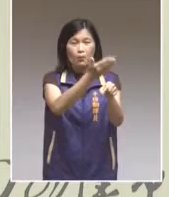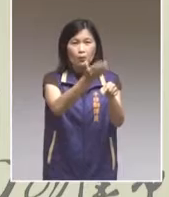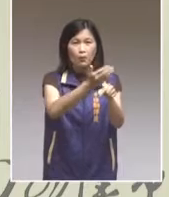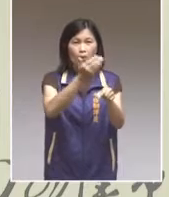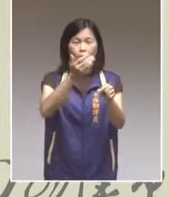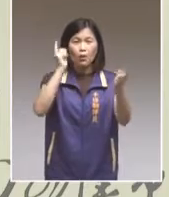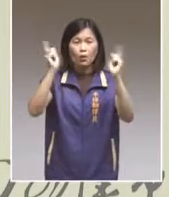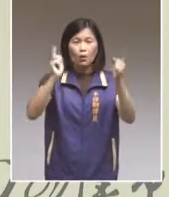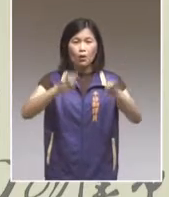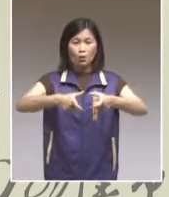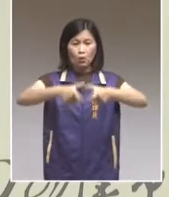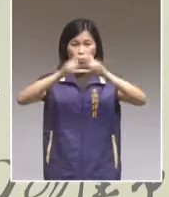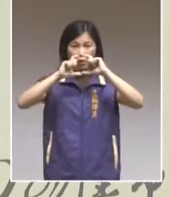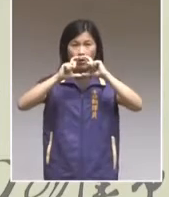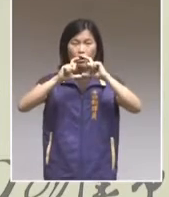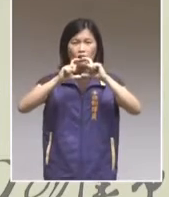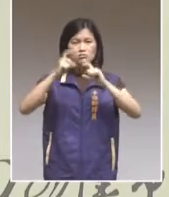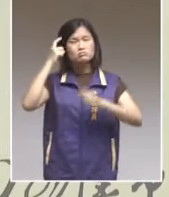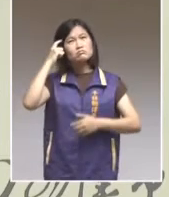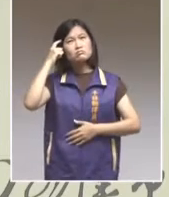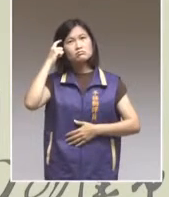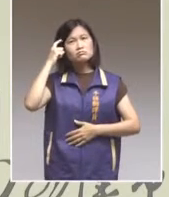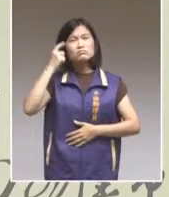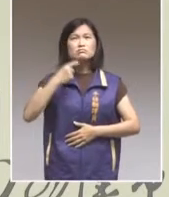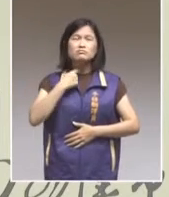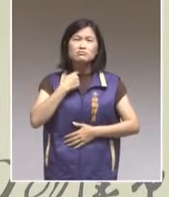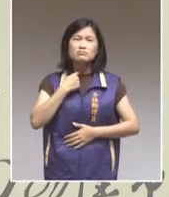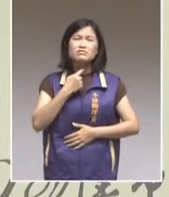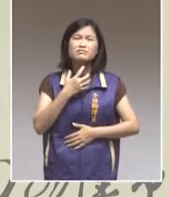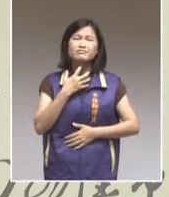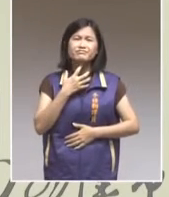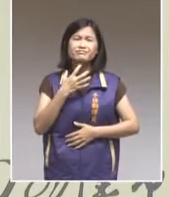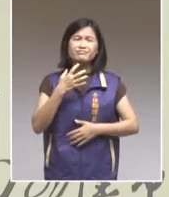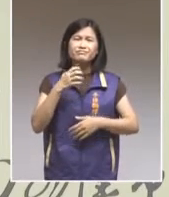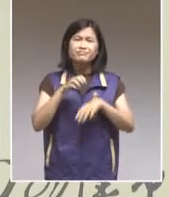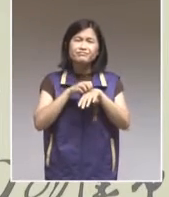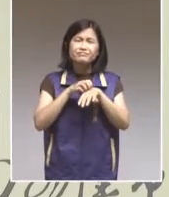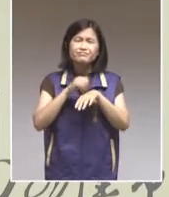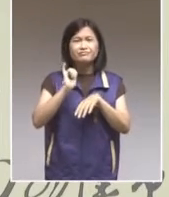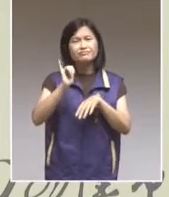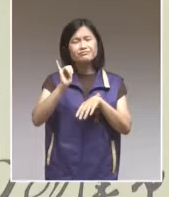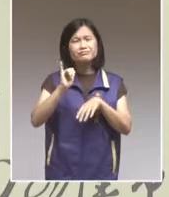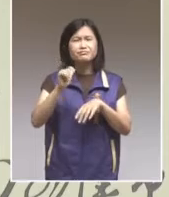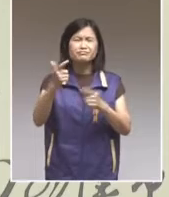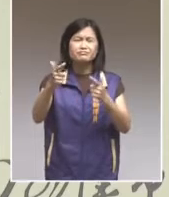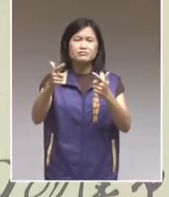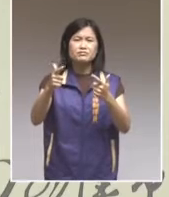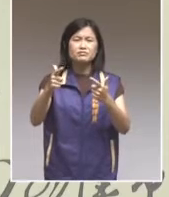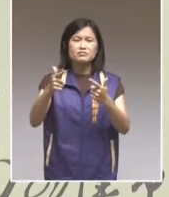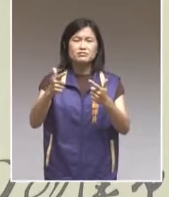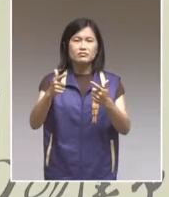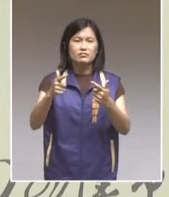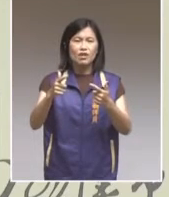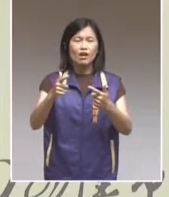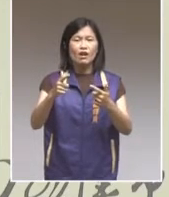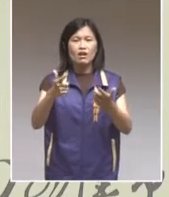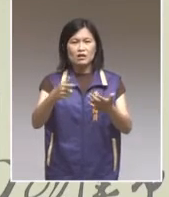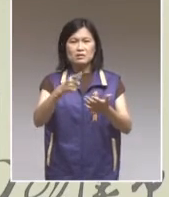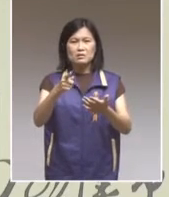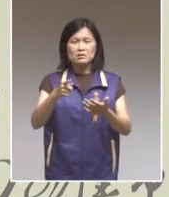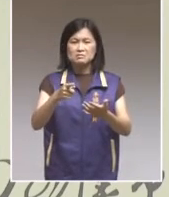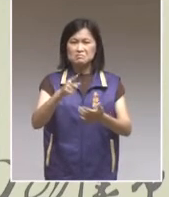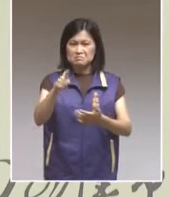回来，就感觉就小块闹尿尿，想说可能不是，你不要心存侥幸，你还是